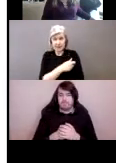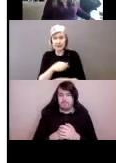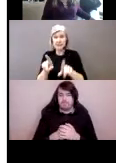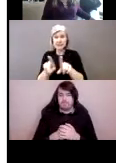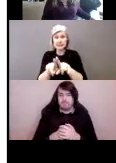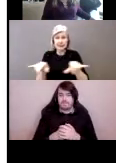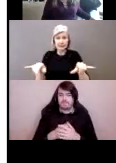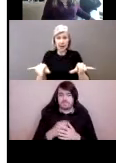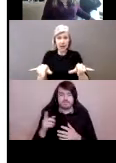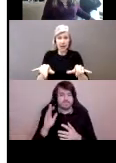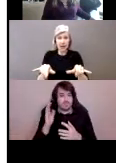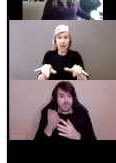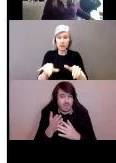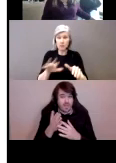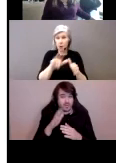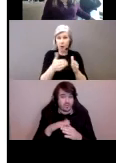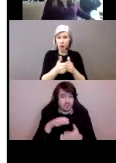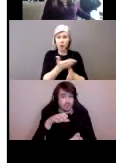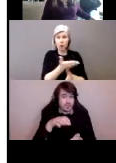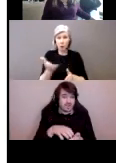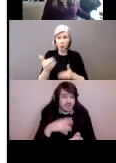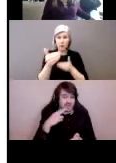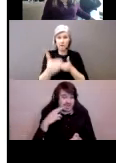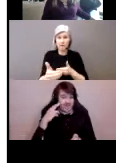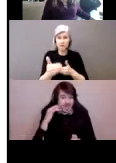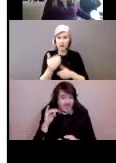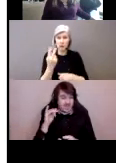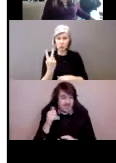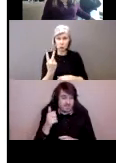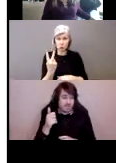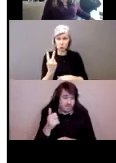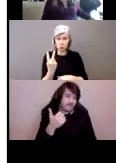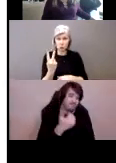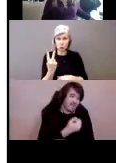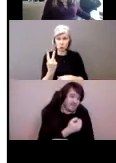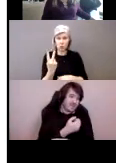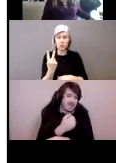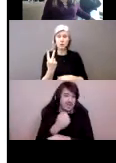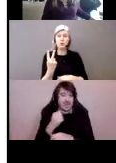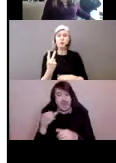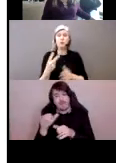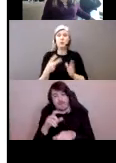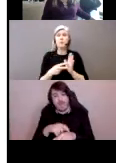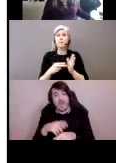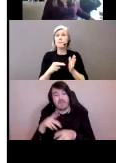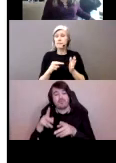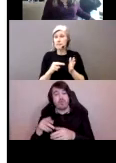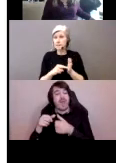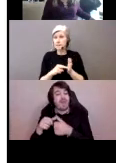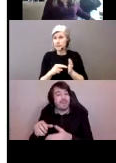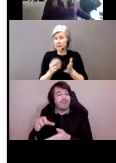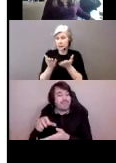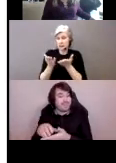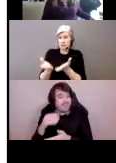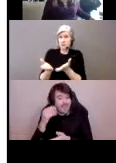Si les intervenants dans les résidences vont être vaccinés en même temps que les gens qui habitent dans la résidence, oui,